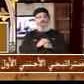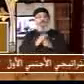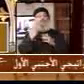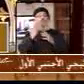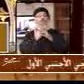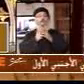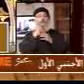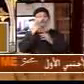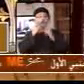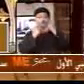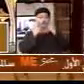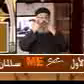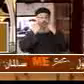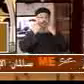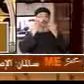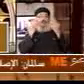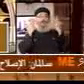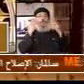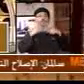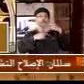وبسبب هذه الدموع وصلواتها